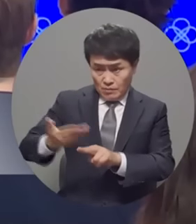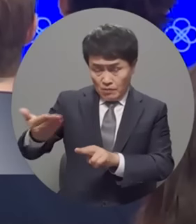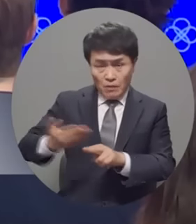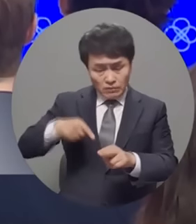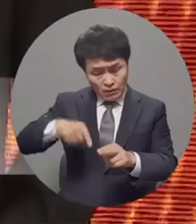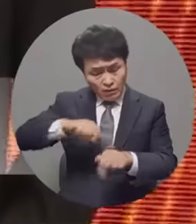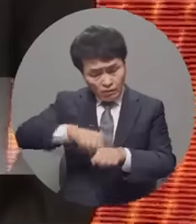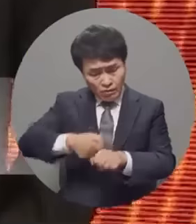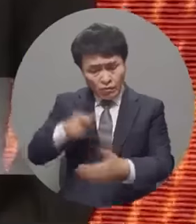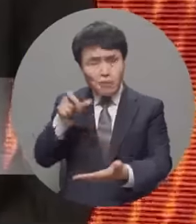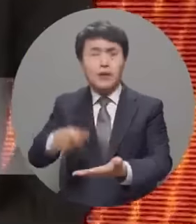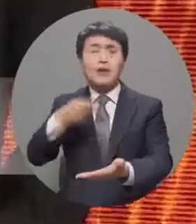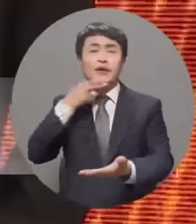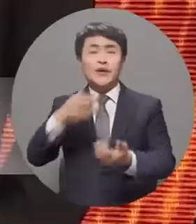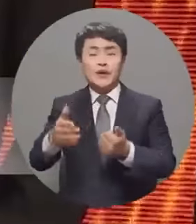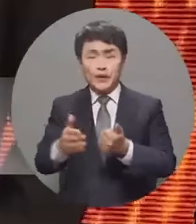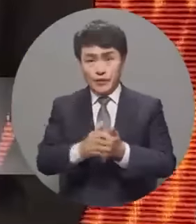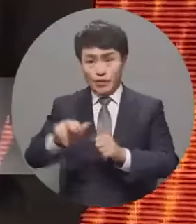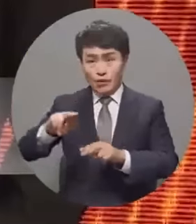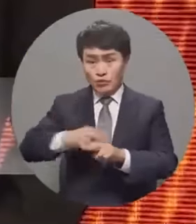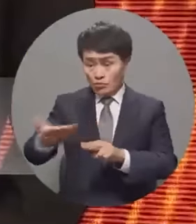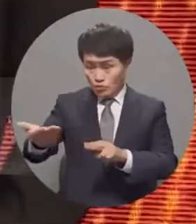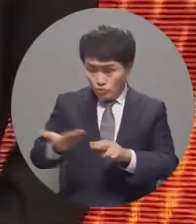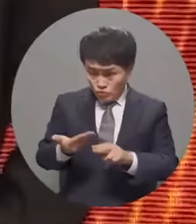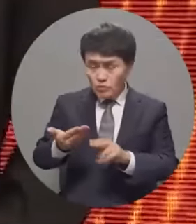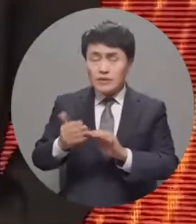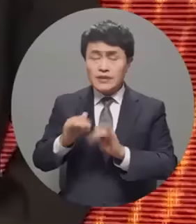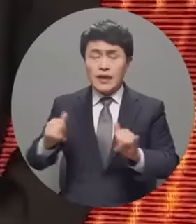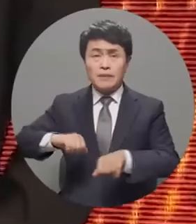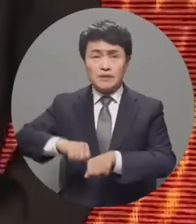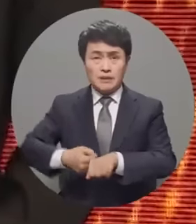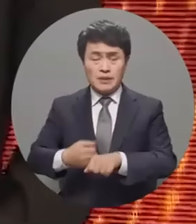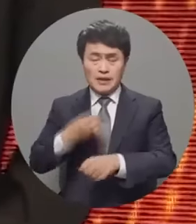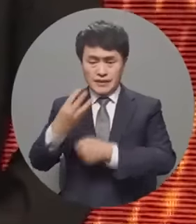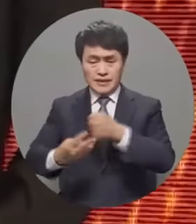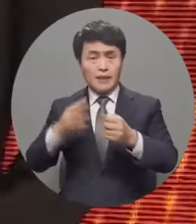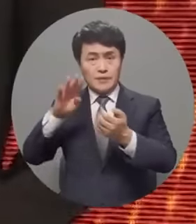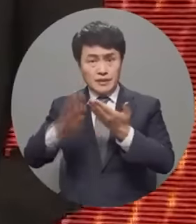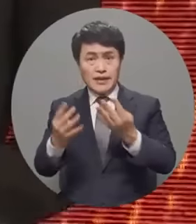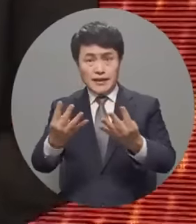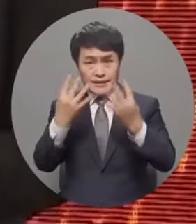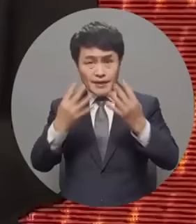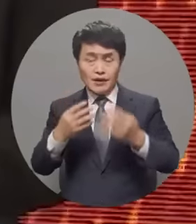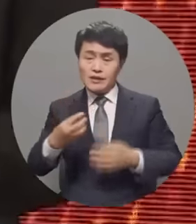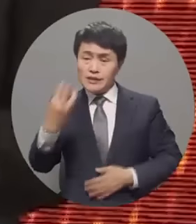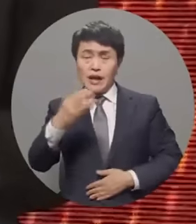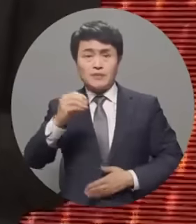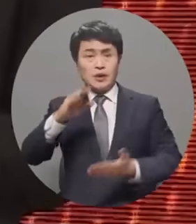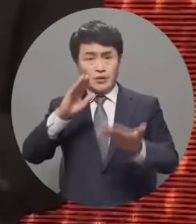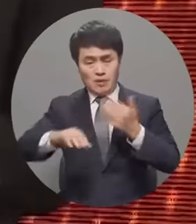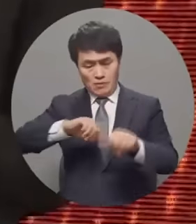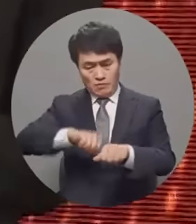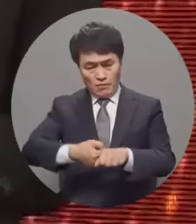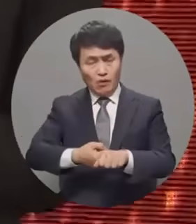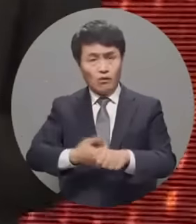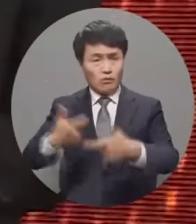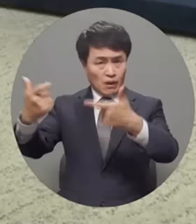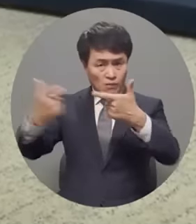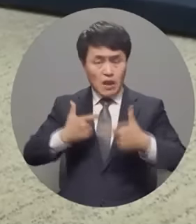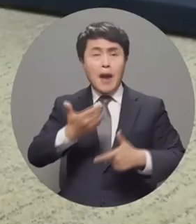없기 때문입니다. 선물을 준 쪽만 처벌합니다. 3년 이하의 징역 또는 3천만 원 이하의 벌금형을 받을 수